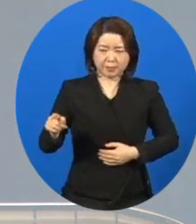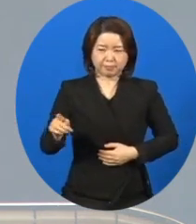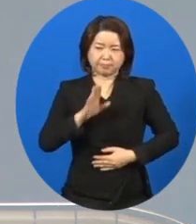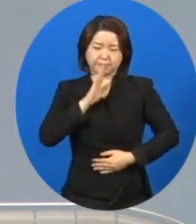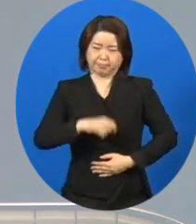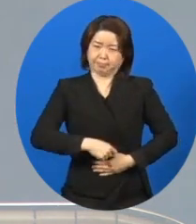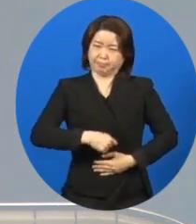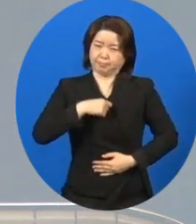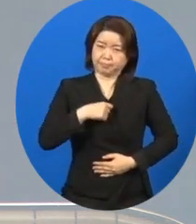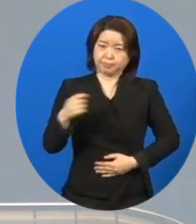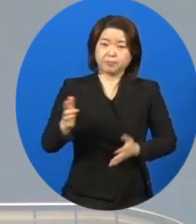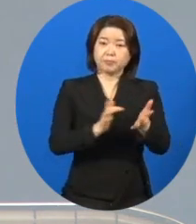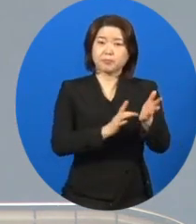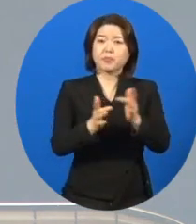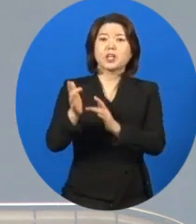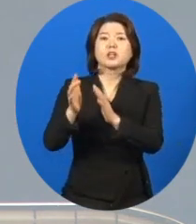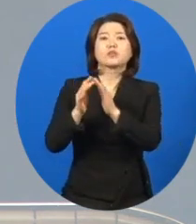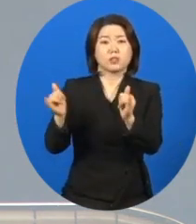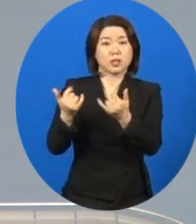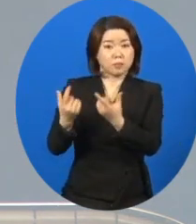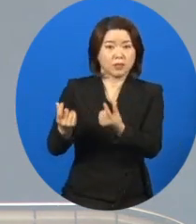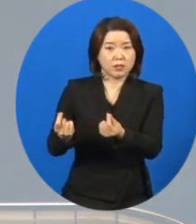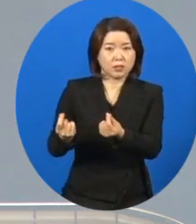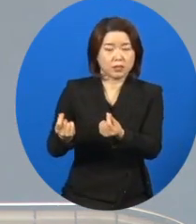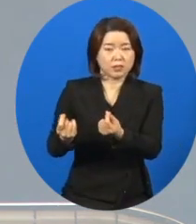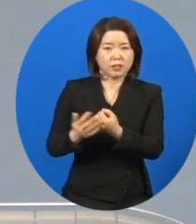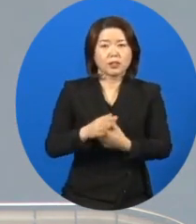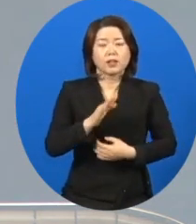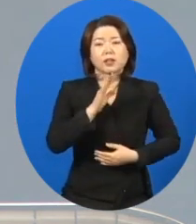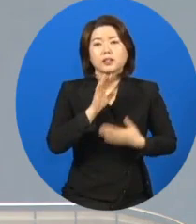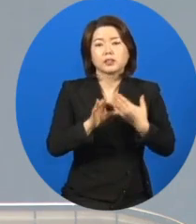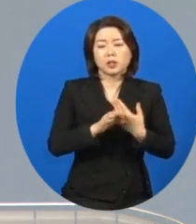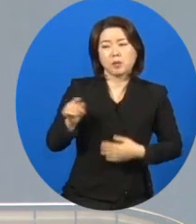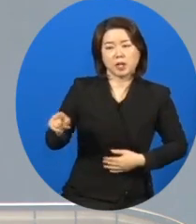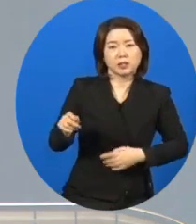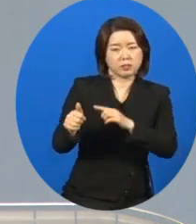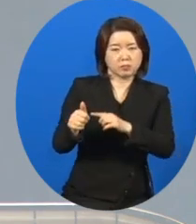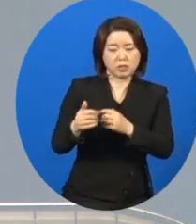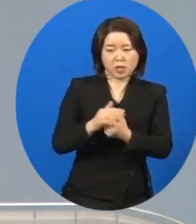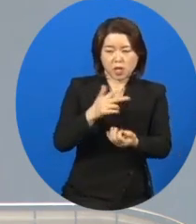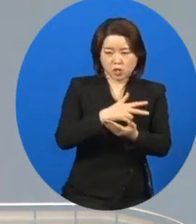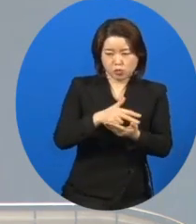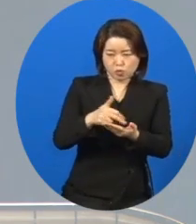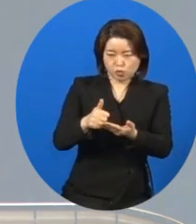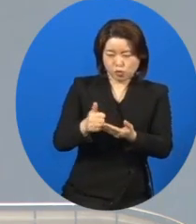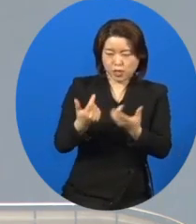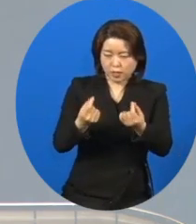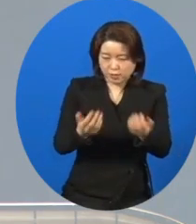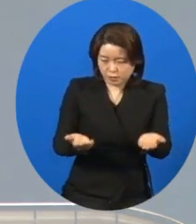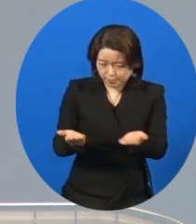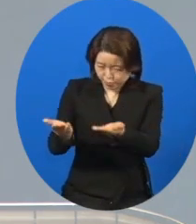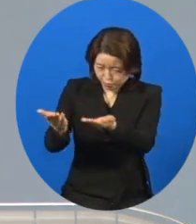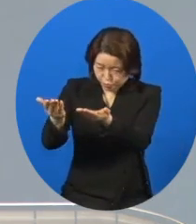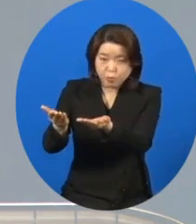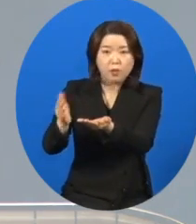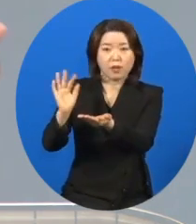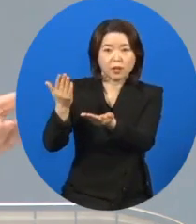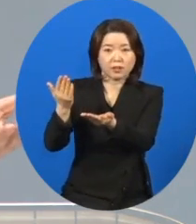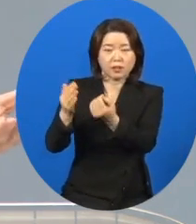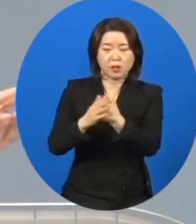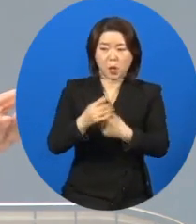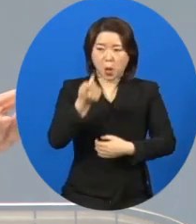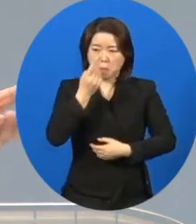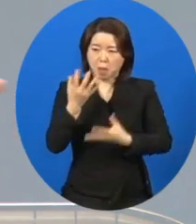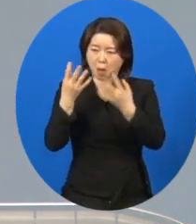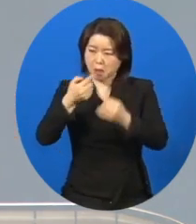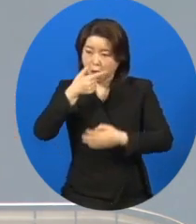진실이 예수님의 사람이에요. 그러면 우리는 그를 죽게 하듯이 대해야 합니다. 배운 것이 별로